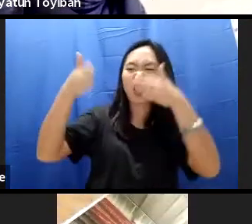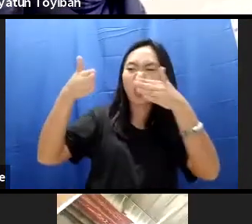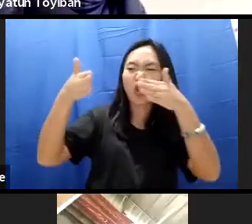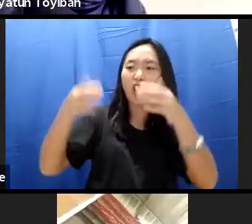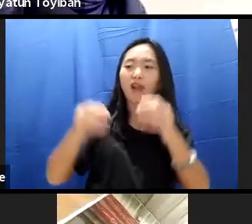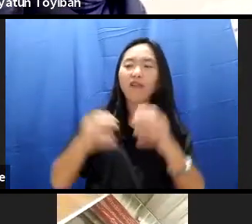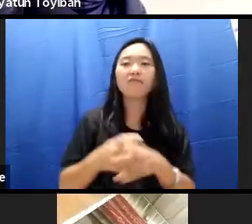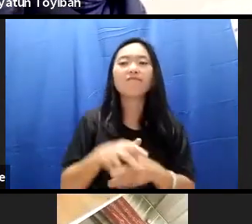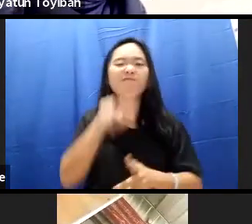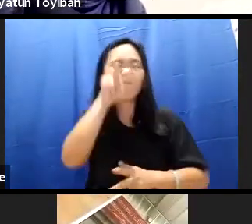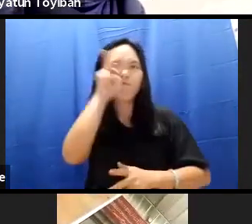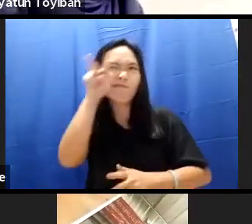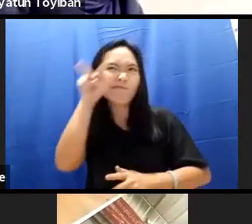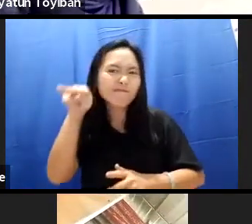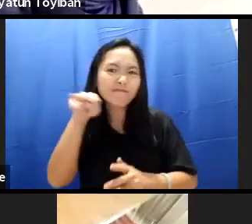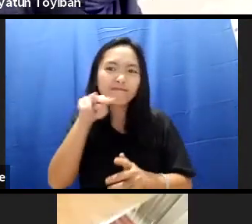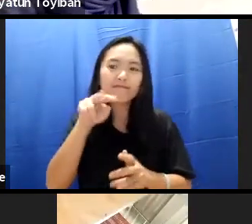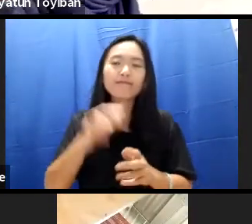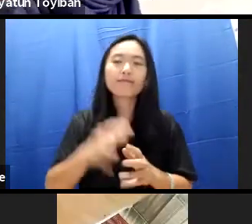mungkin dengan sistem pendidikan,